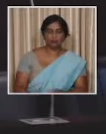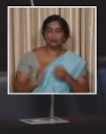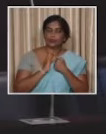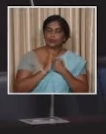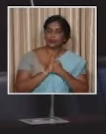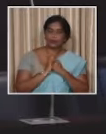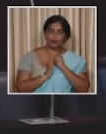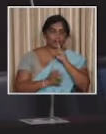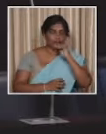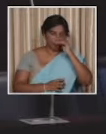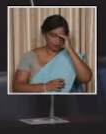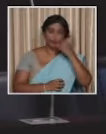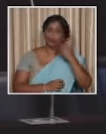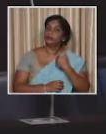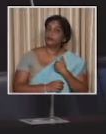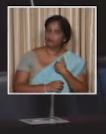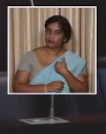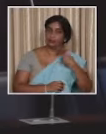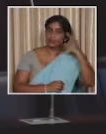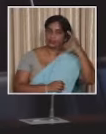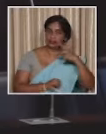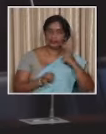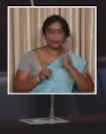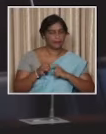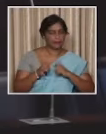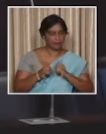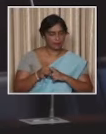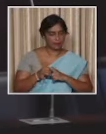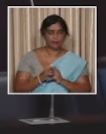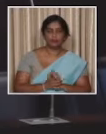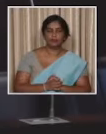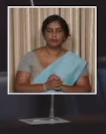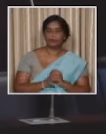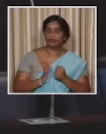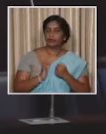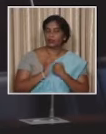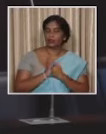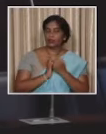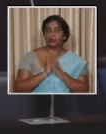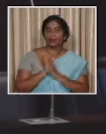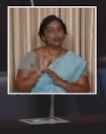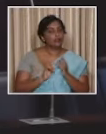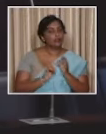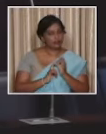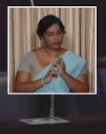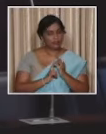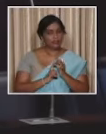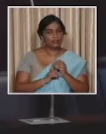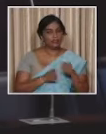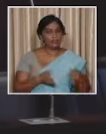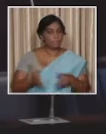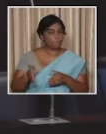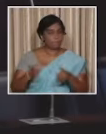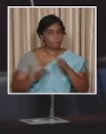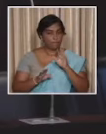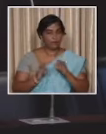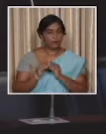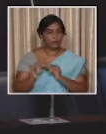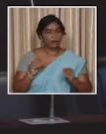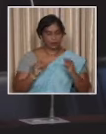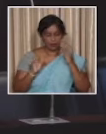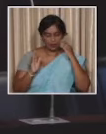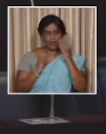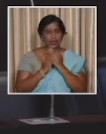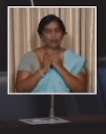ගරු කතානායකතුමනි, මගේ දෙවනි ප්‍රශ්නය ගරු ඇමතිතුමනි, දැන් මහමාර්ගවලට විකල්පය තමයි